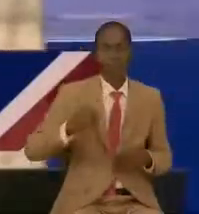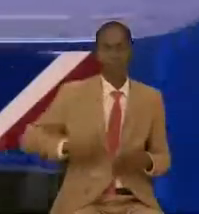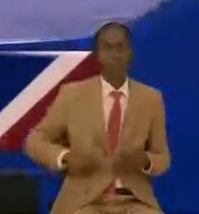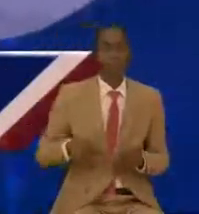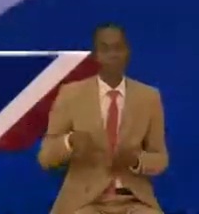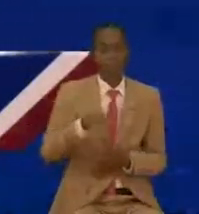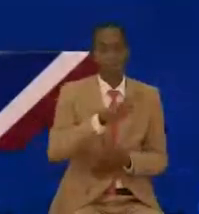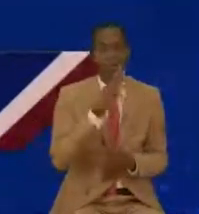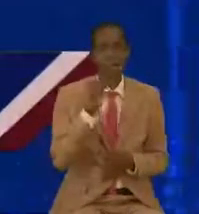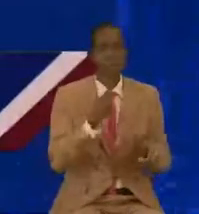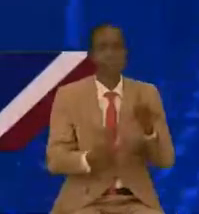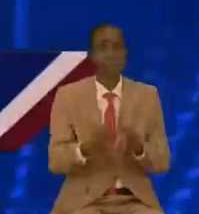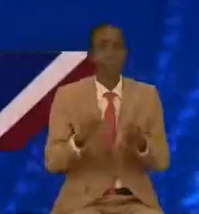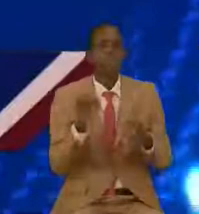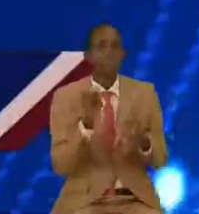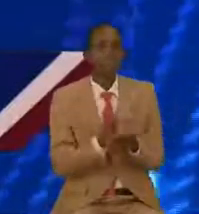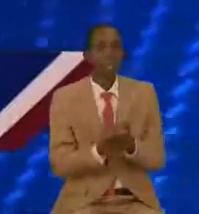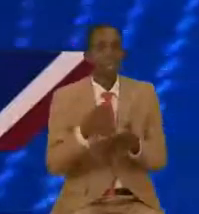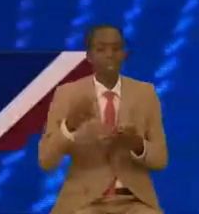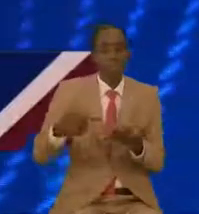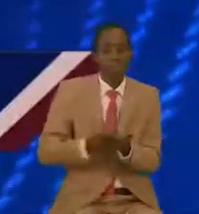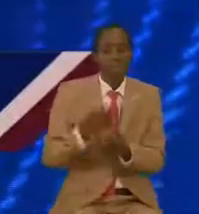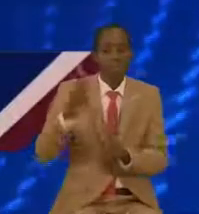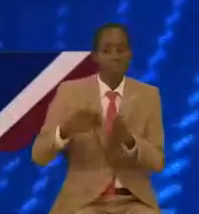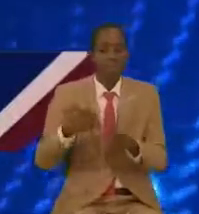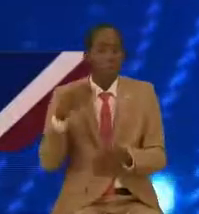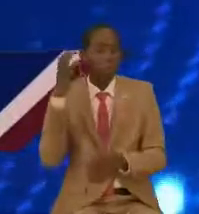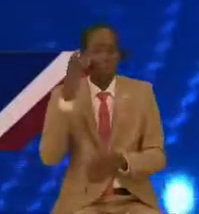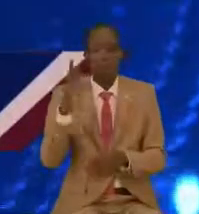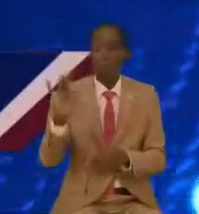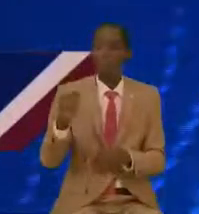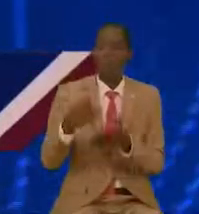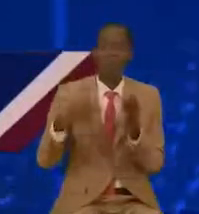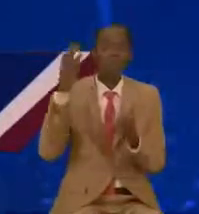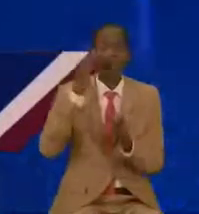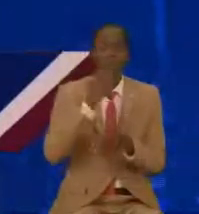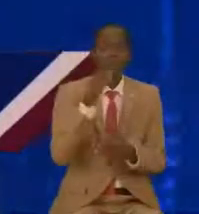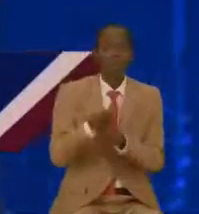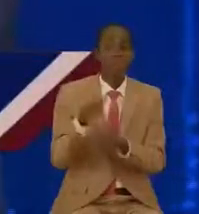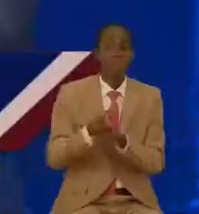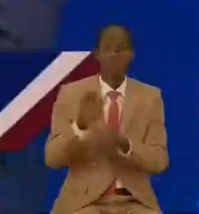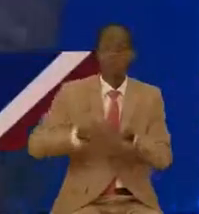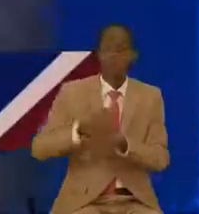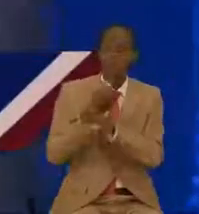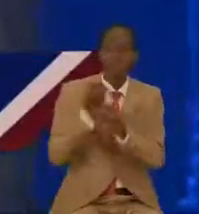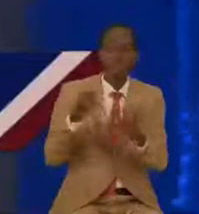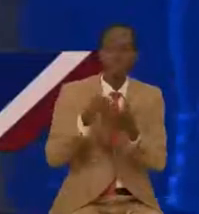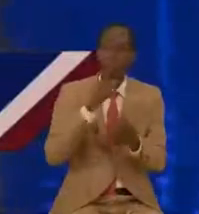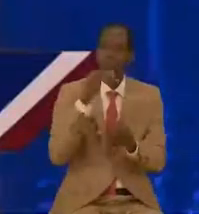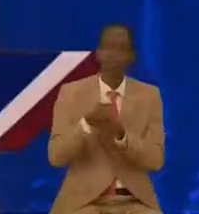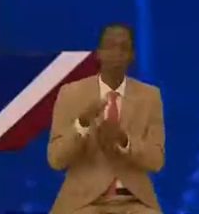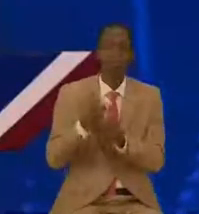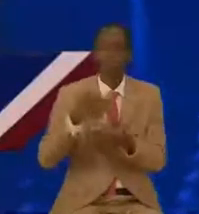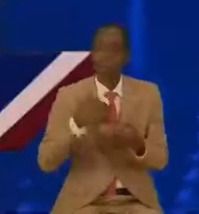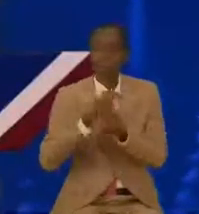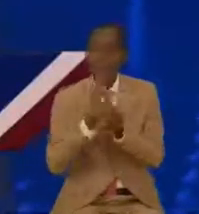convertir, à circoncire du moins. L'évangile que les gens ont entendu, ils ont dit que cela ne suffit pas, que le salut, cela n'est